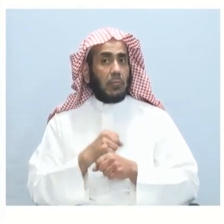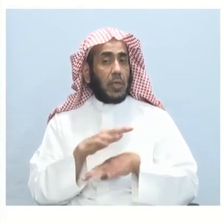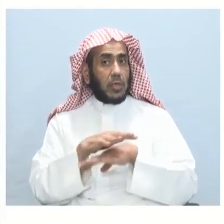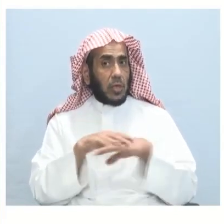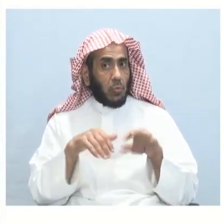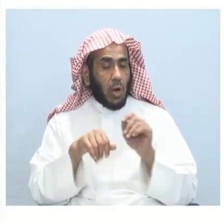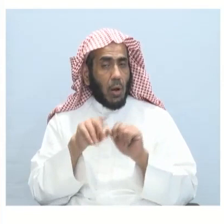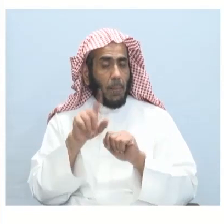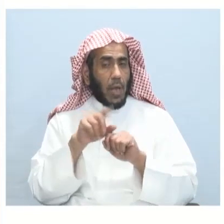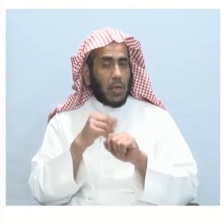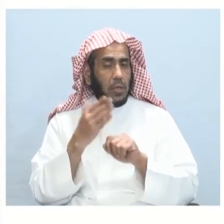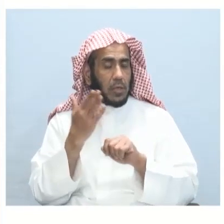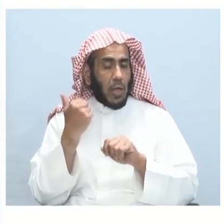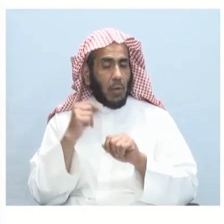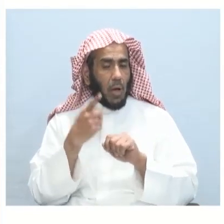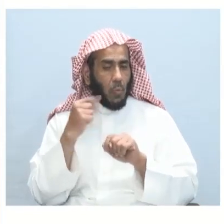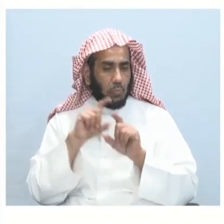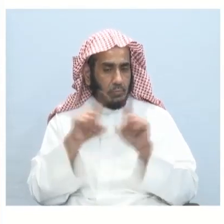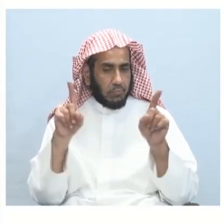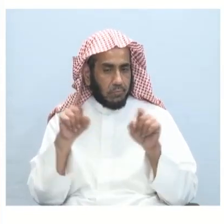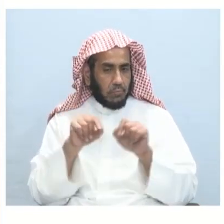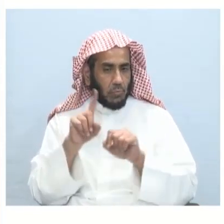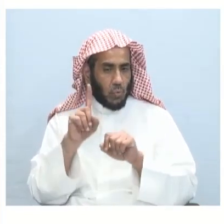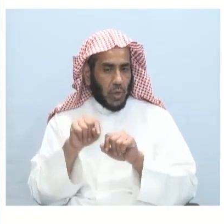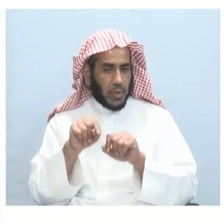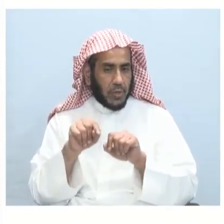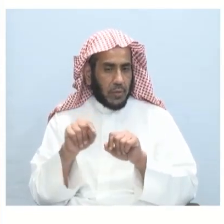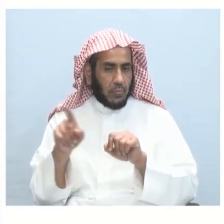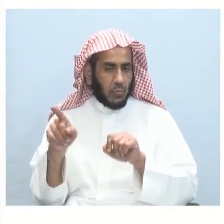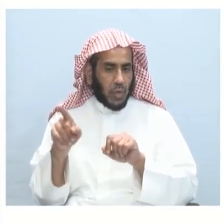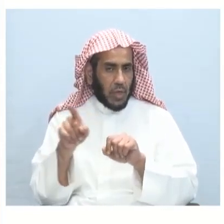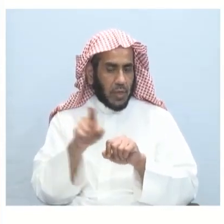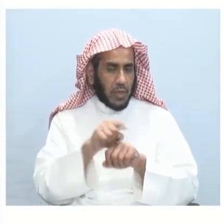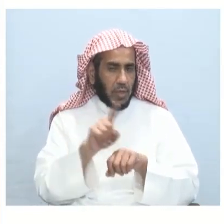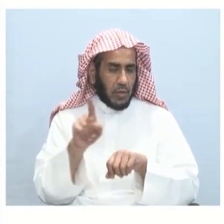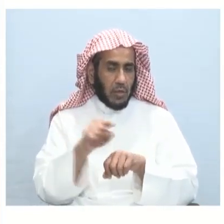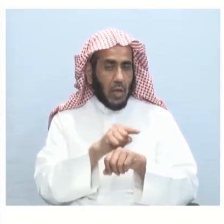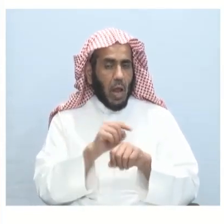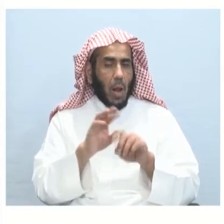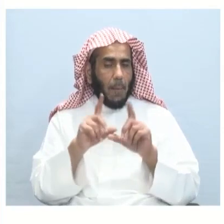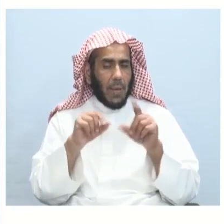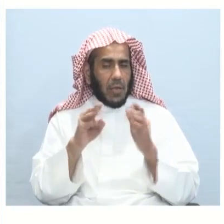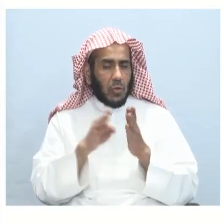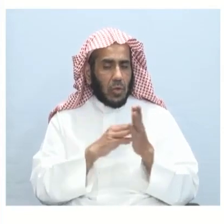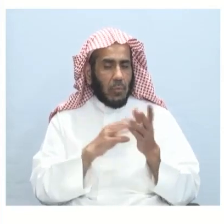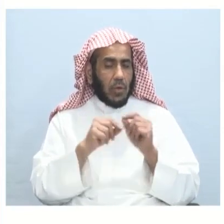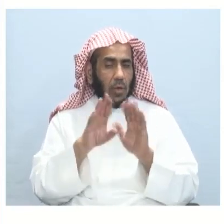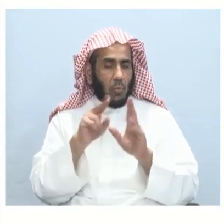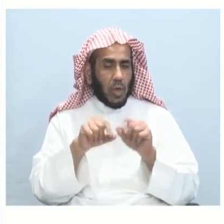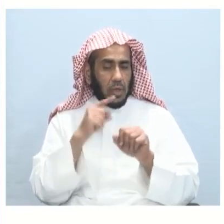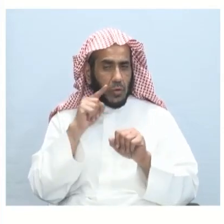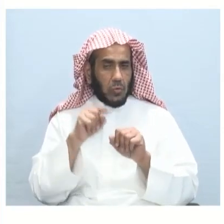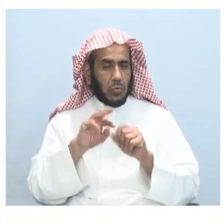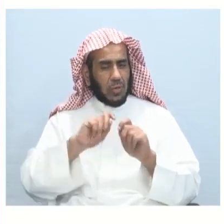بيانات سابق نحدد البيانات التي نريد تمثيلها كمخطط